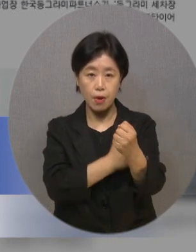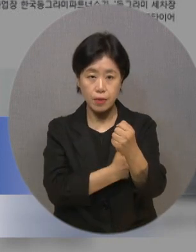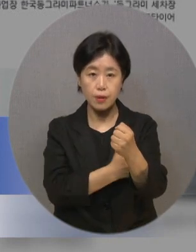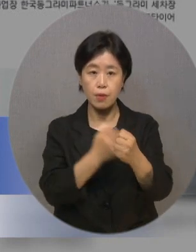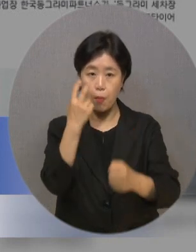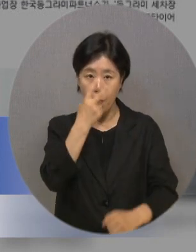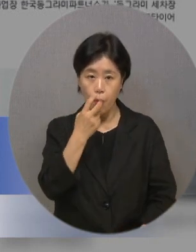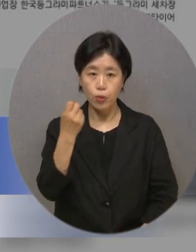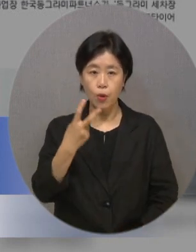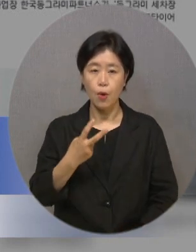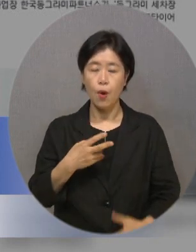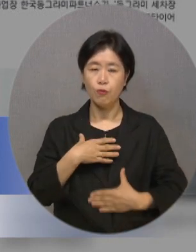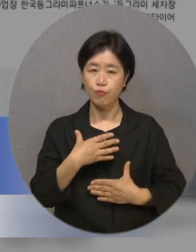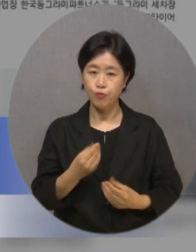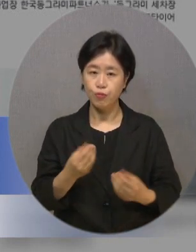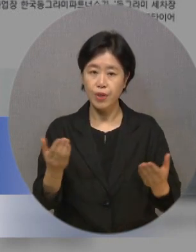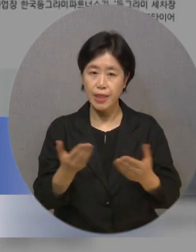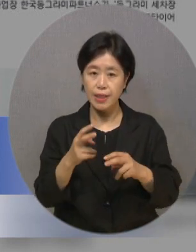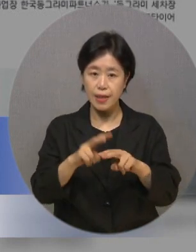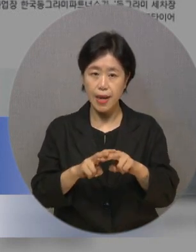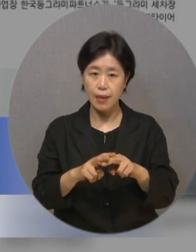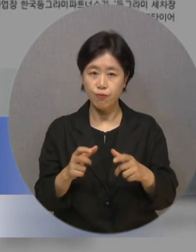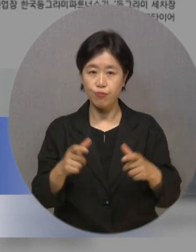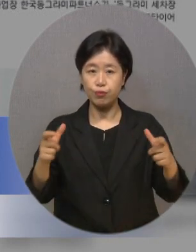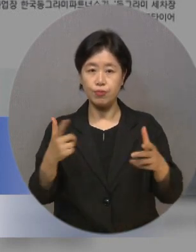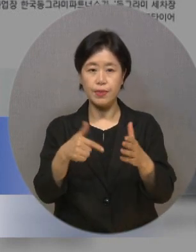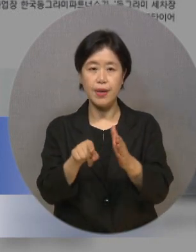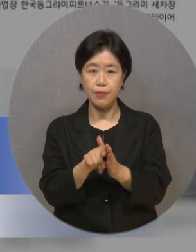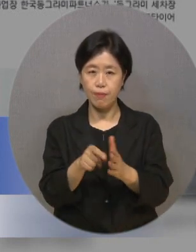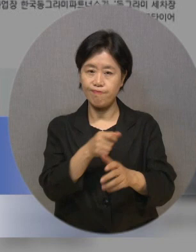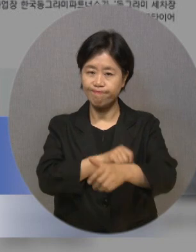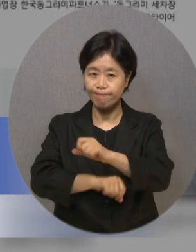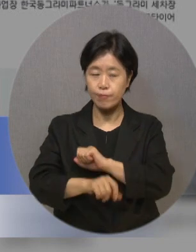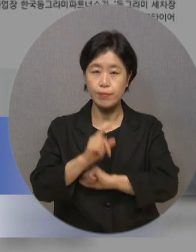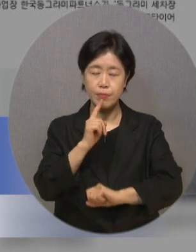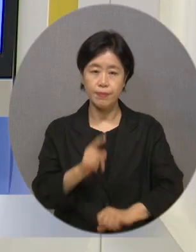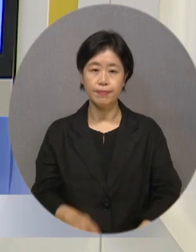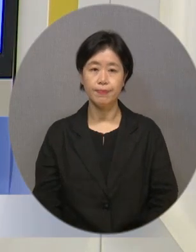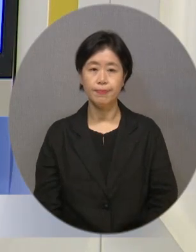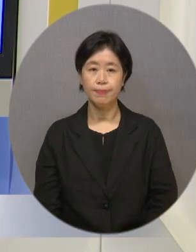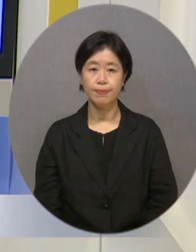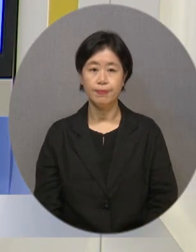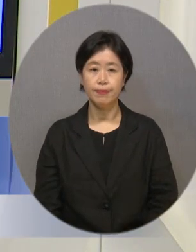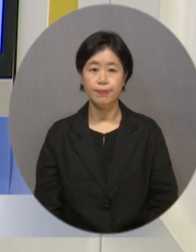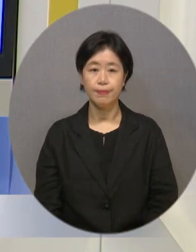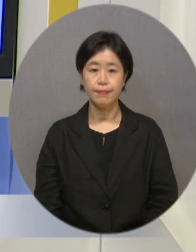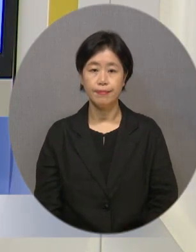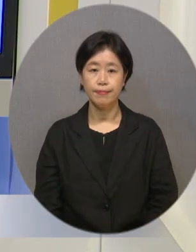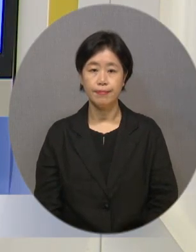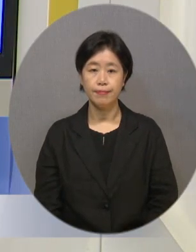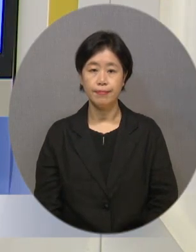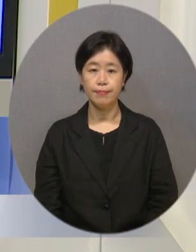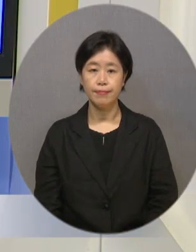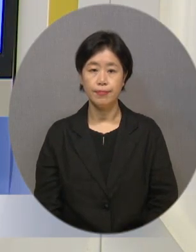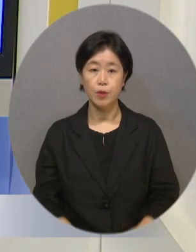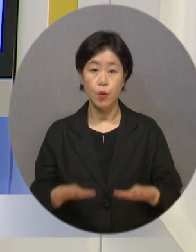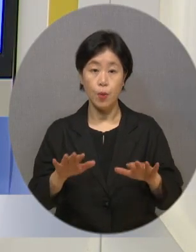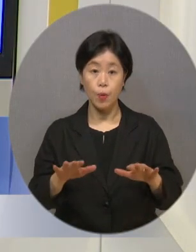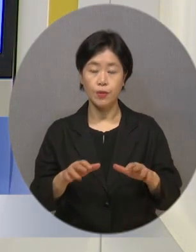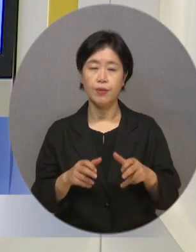안정적인 일자리 확대를 위해 앞장설 계획이라고 밝혔습니다 다음 소식입니다 오늘